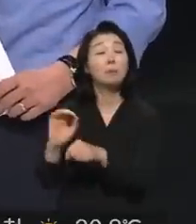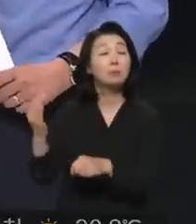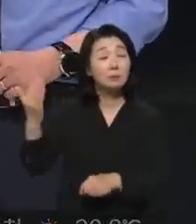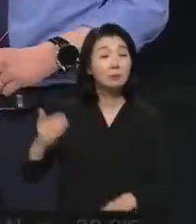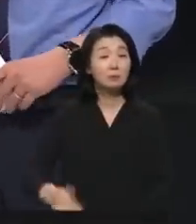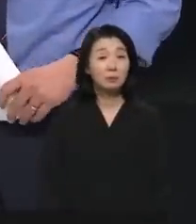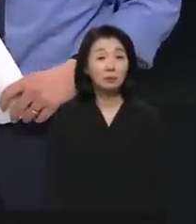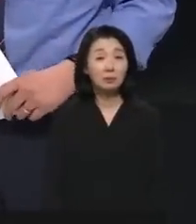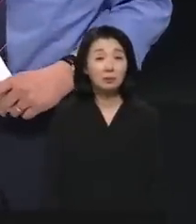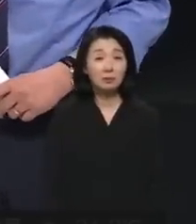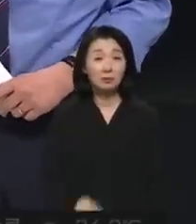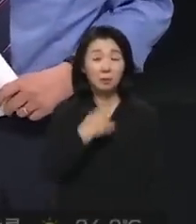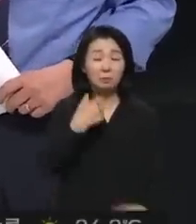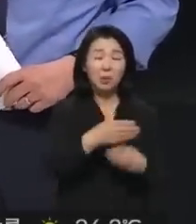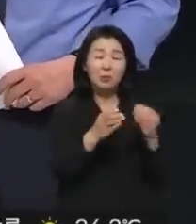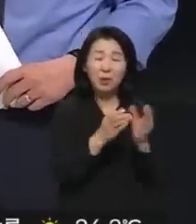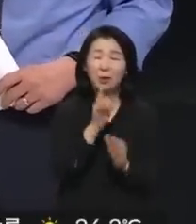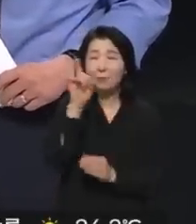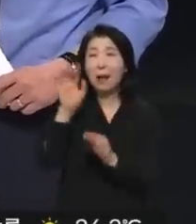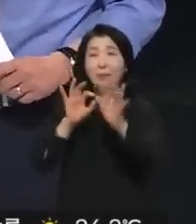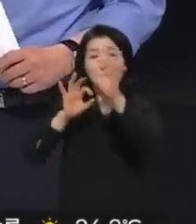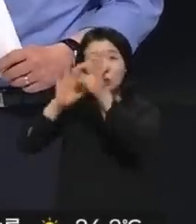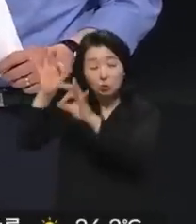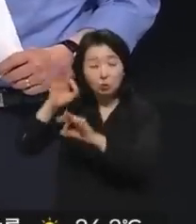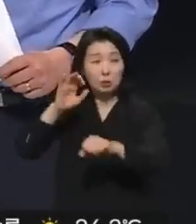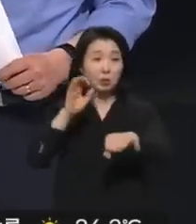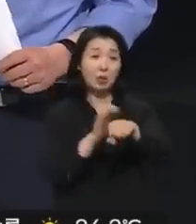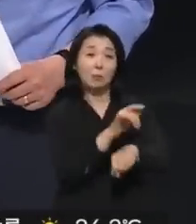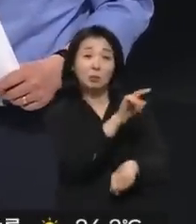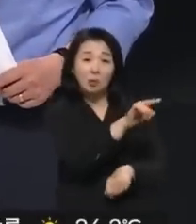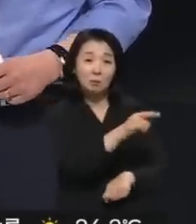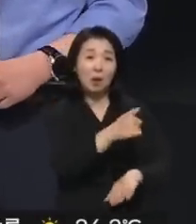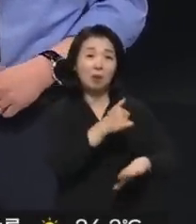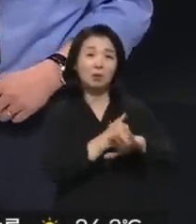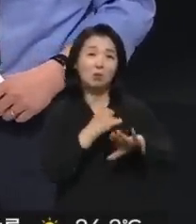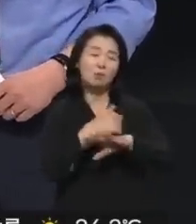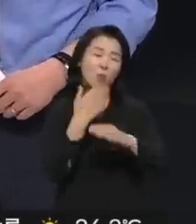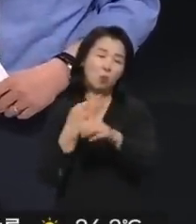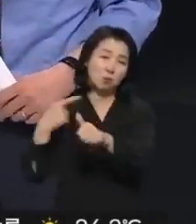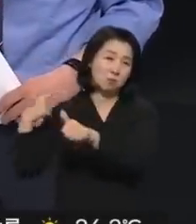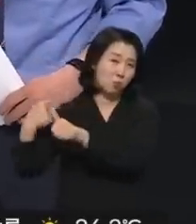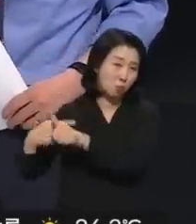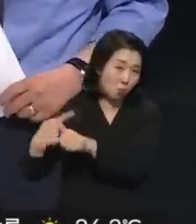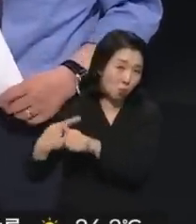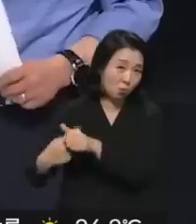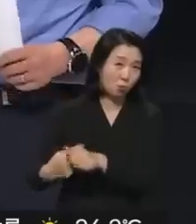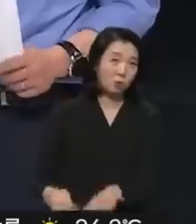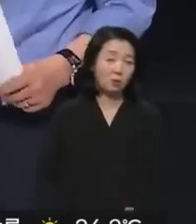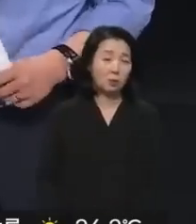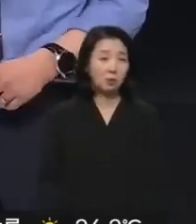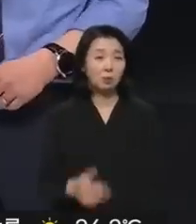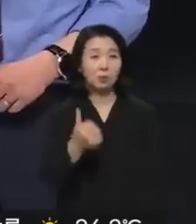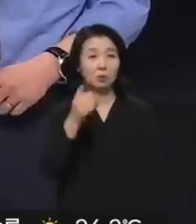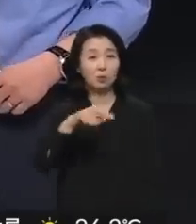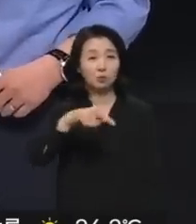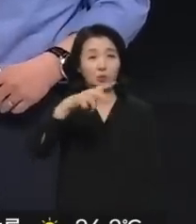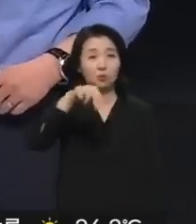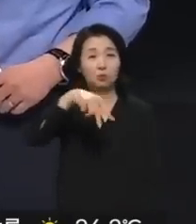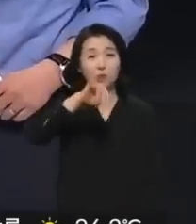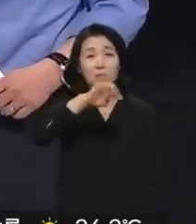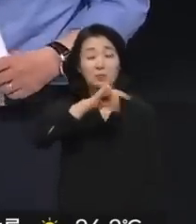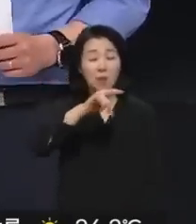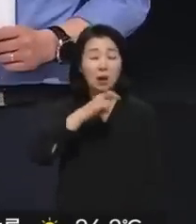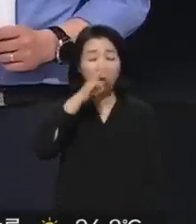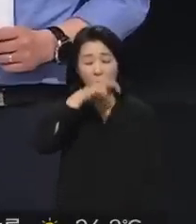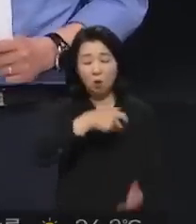민주당은 오보라는 대통령실 입장 표명에도 대여 공세를 강화했습니다. 후쿠시마 오염수 방류 반대, 수산물 수입